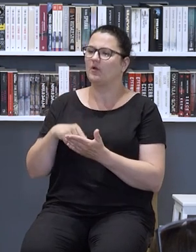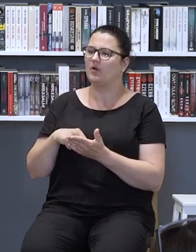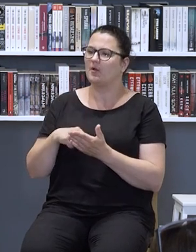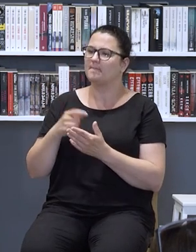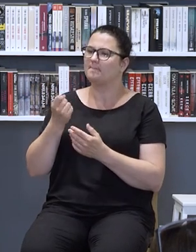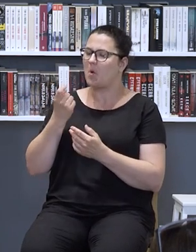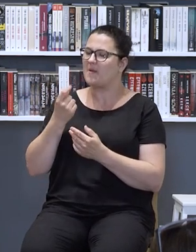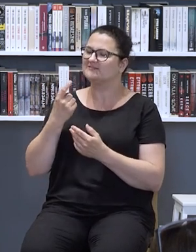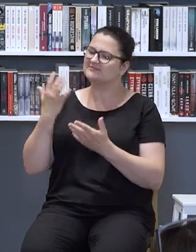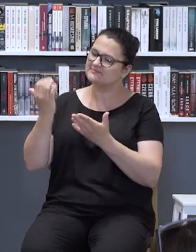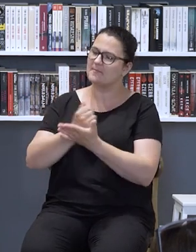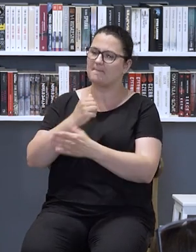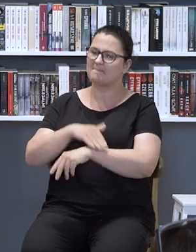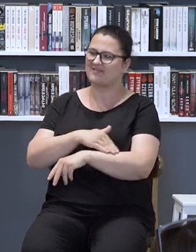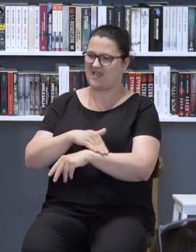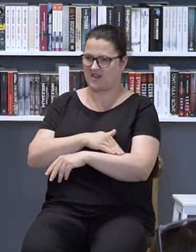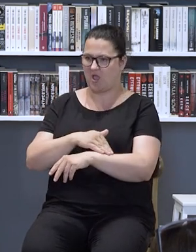pozyskania materiału na mapę.